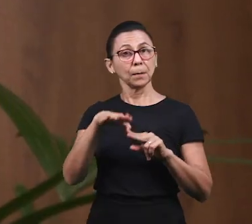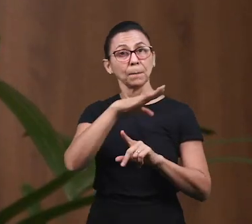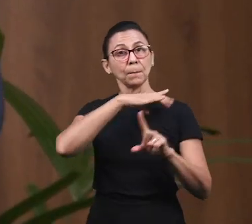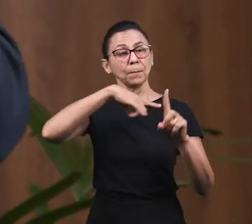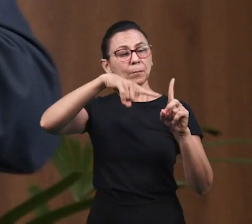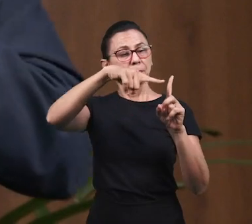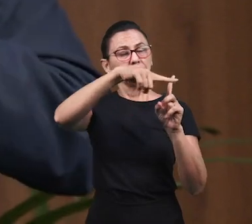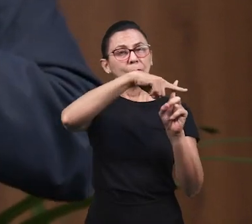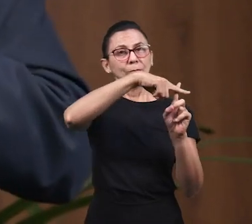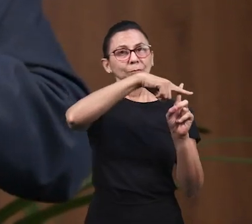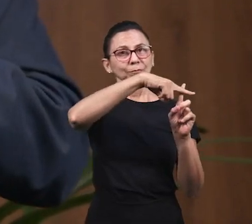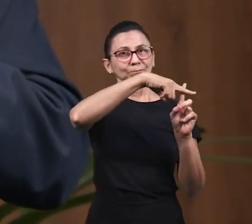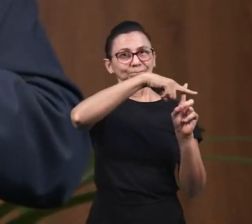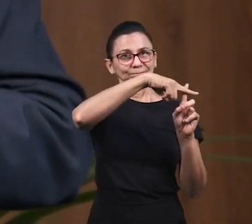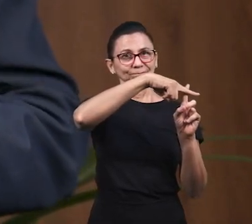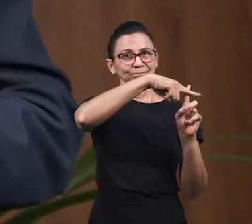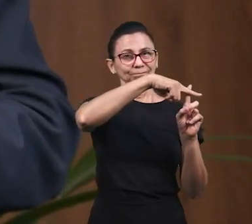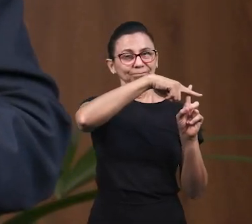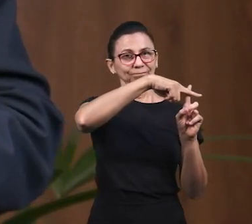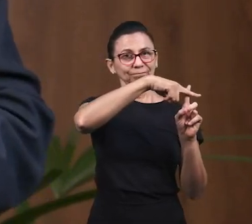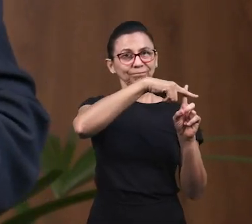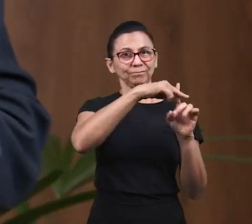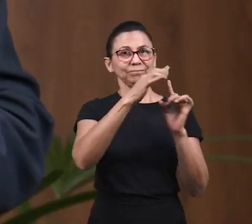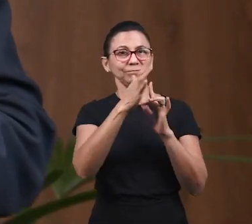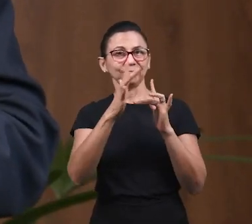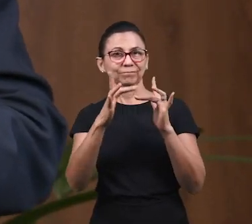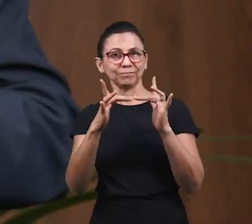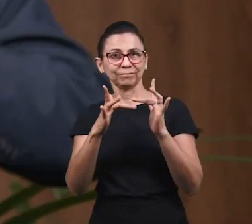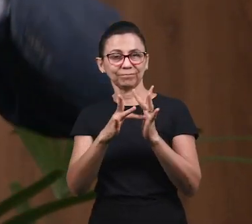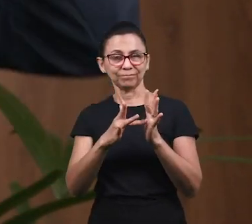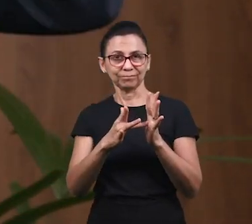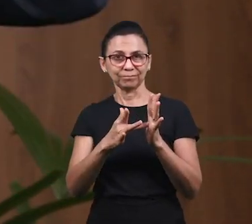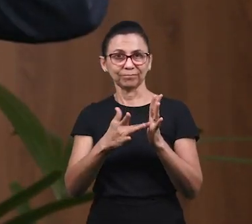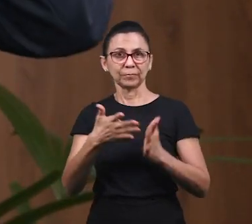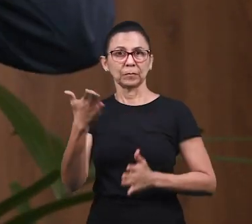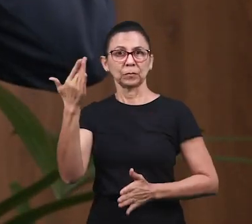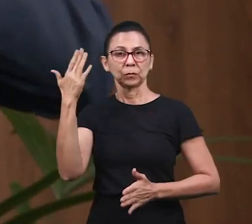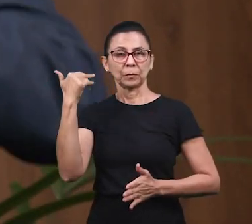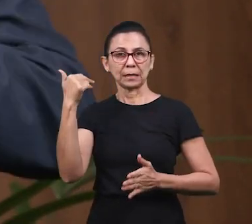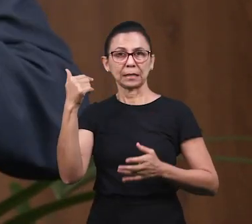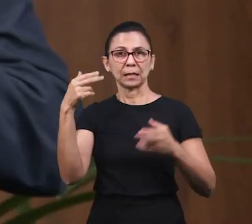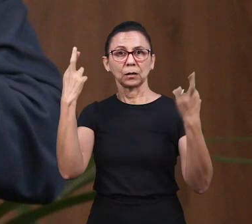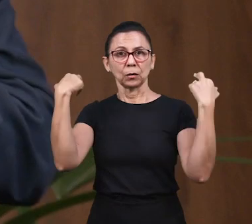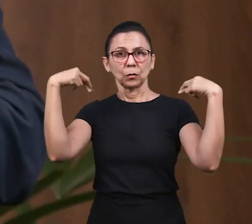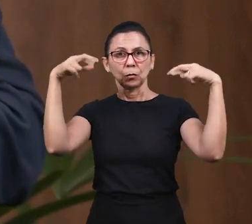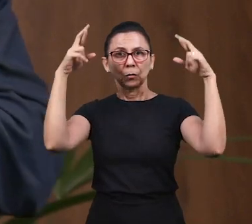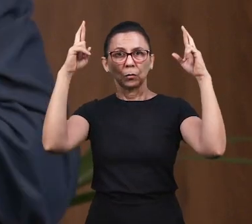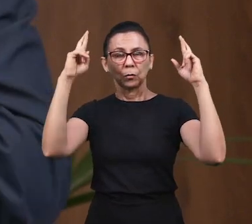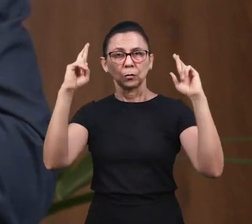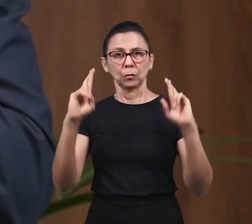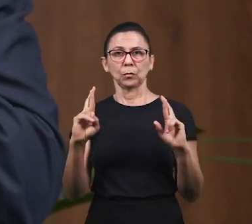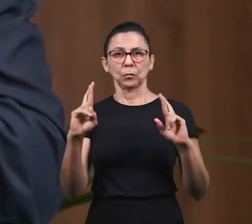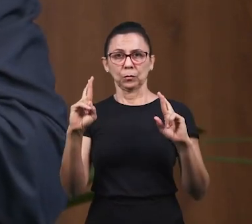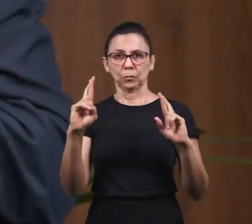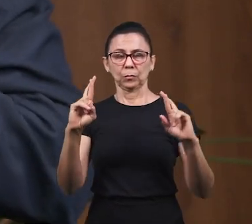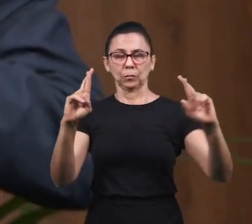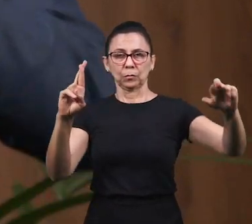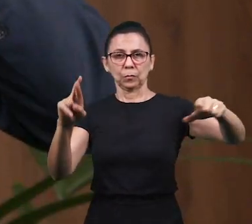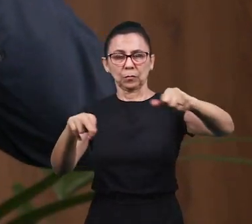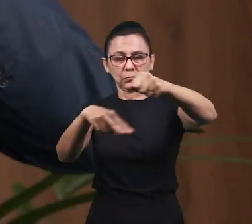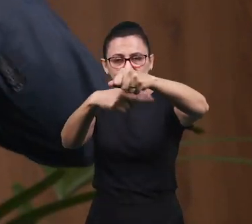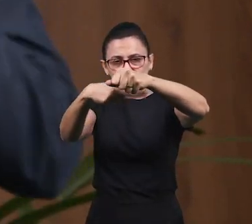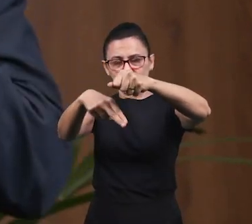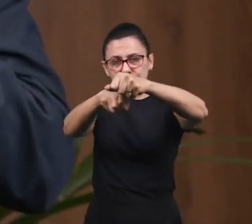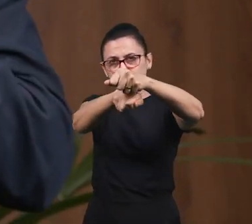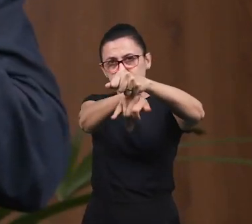observez, le sang de la victime était versé sur le bois de l'autel des holocaustes.